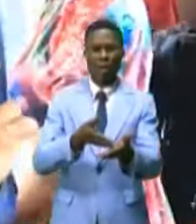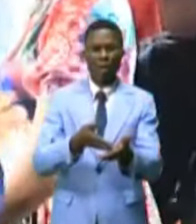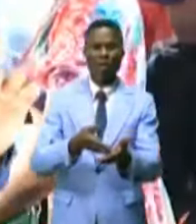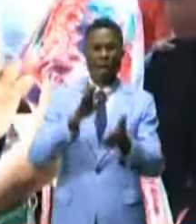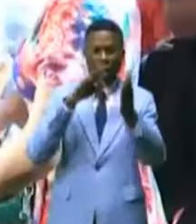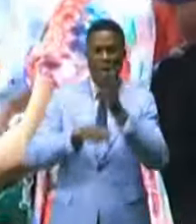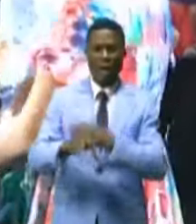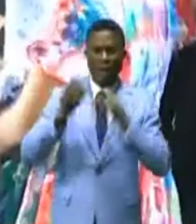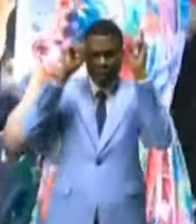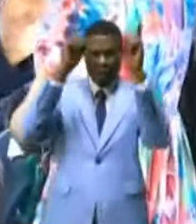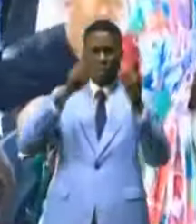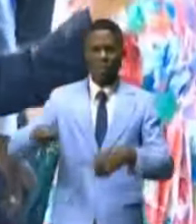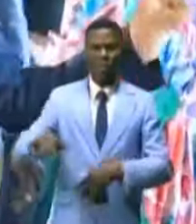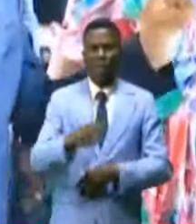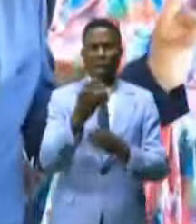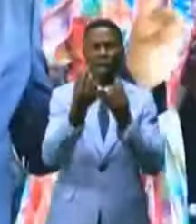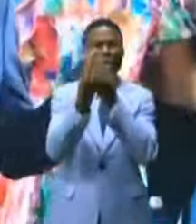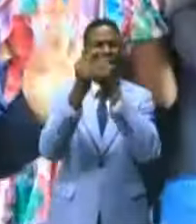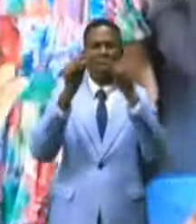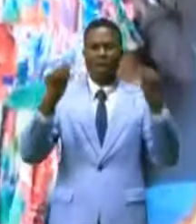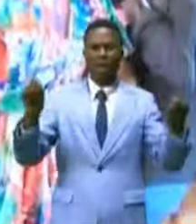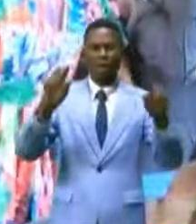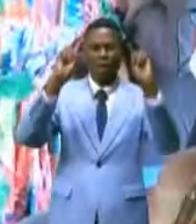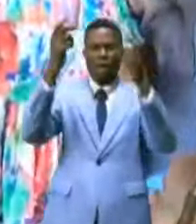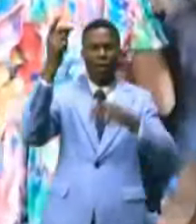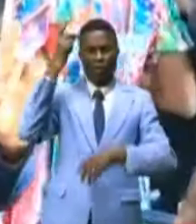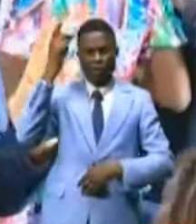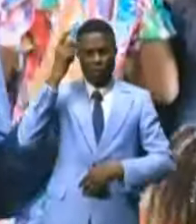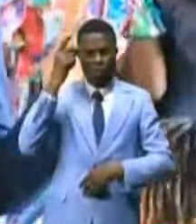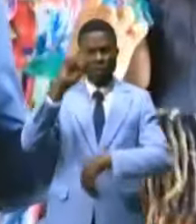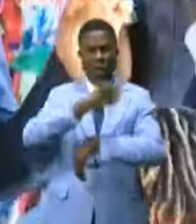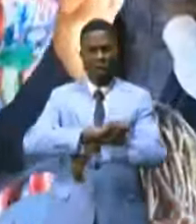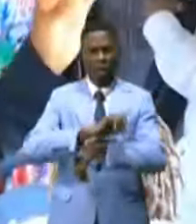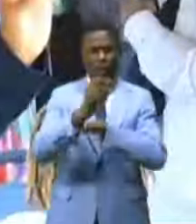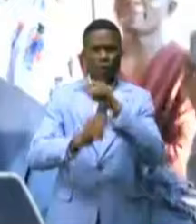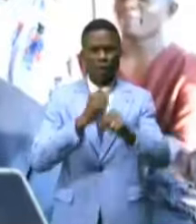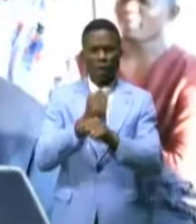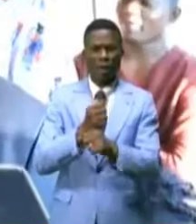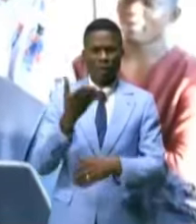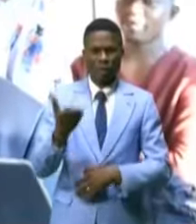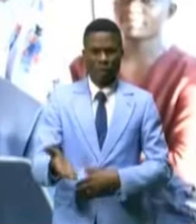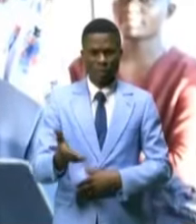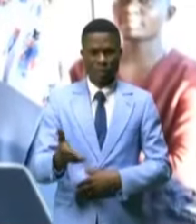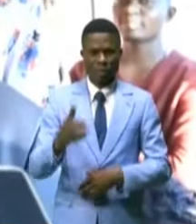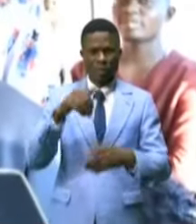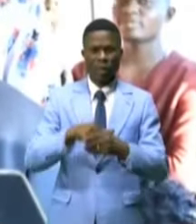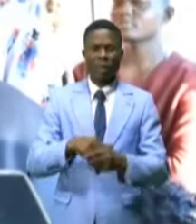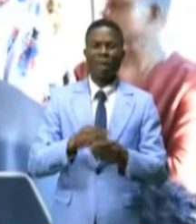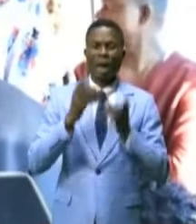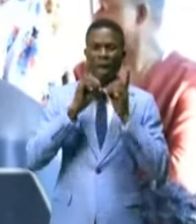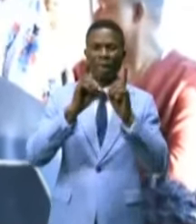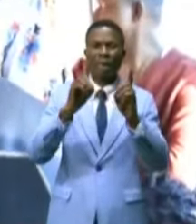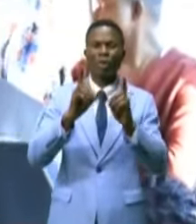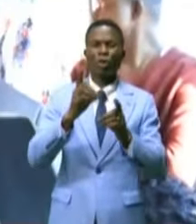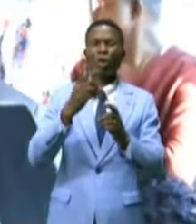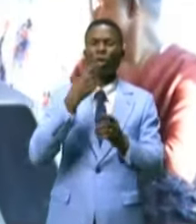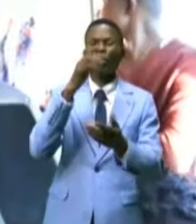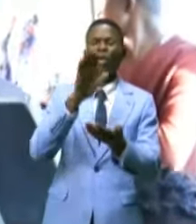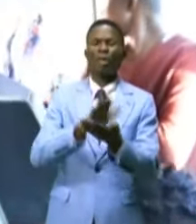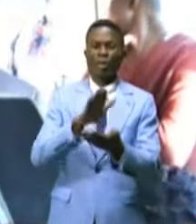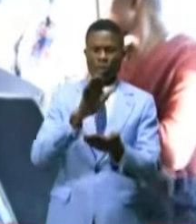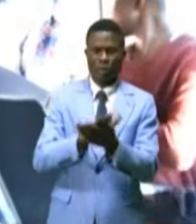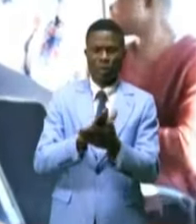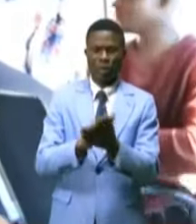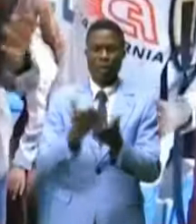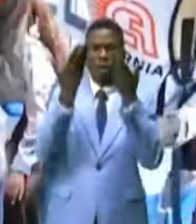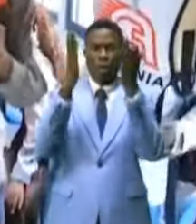gratuites sur toutes les lignes de la capitale en ce jour anniversaire. Dans sa bouche, un message de remerciement